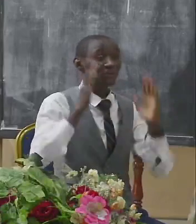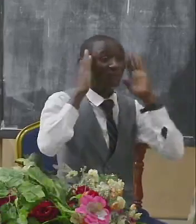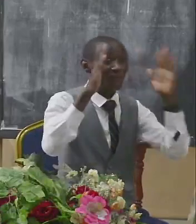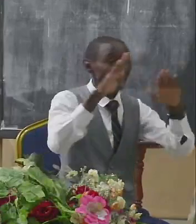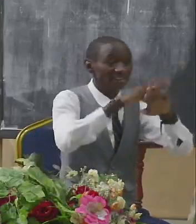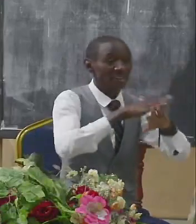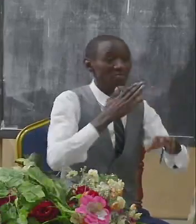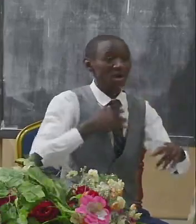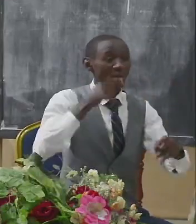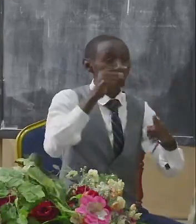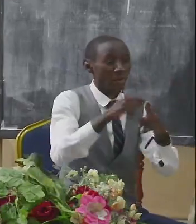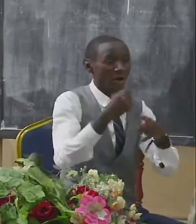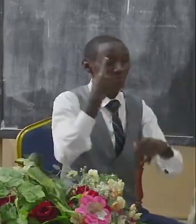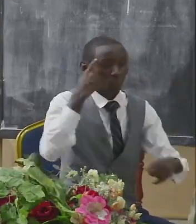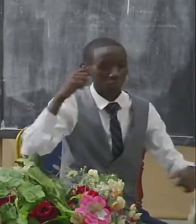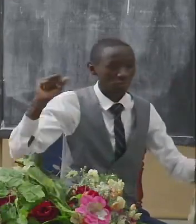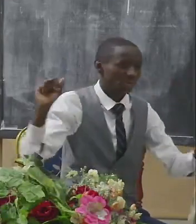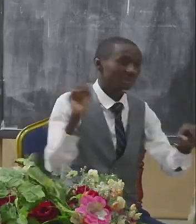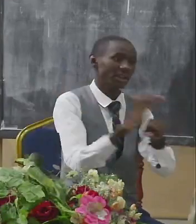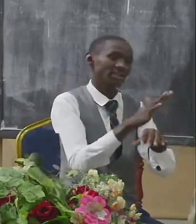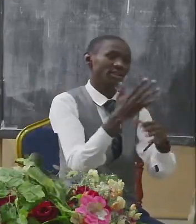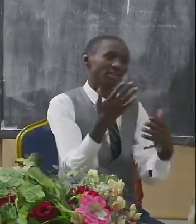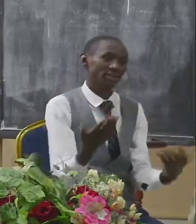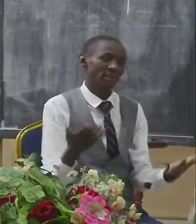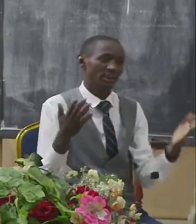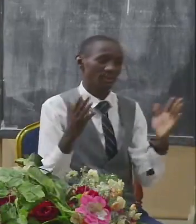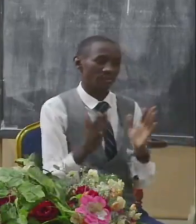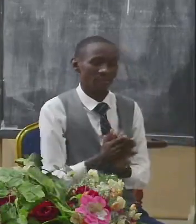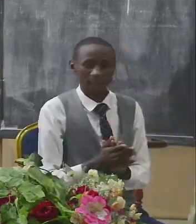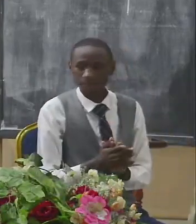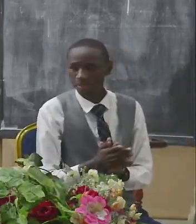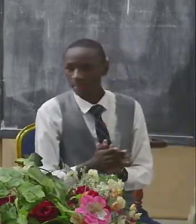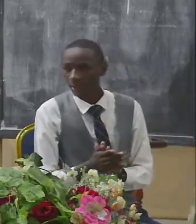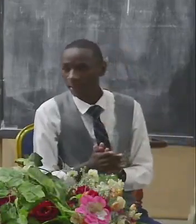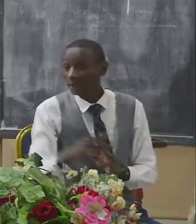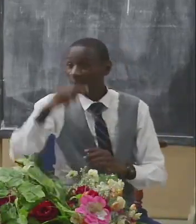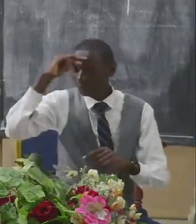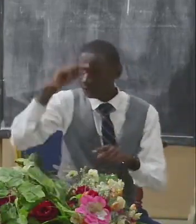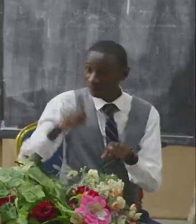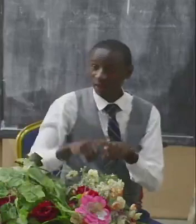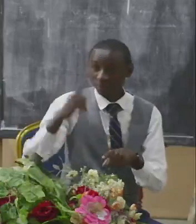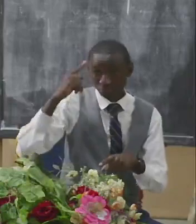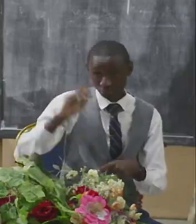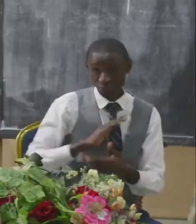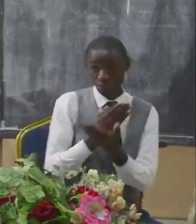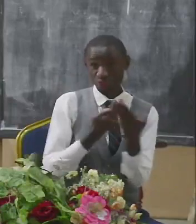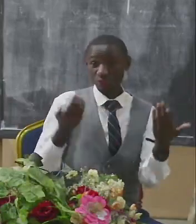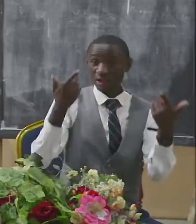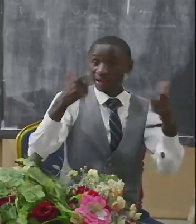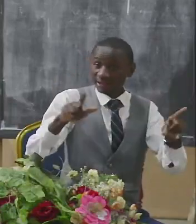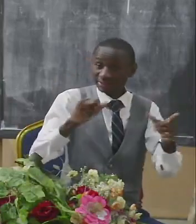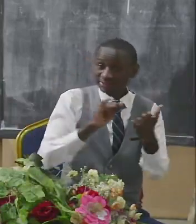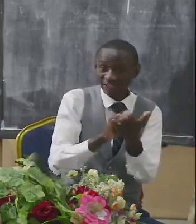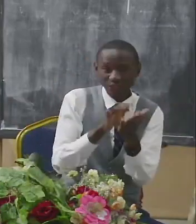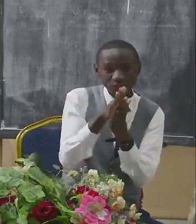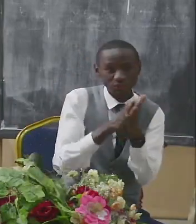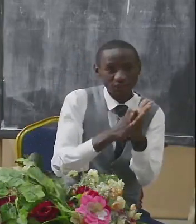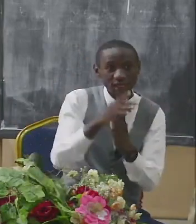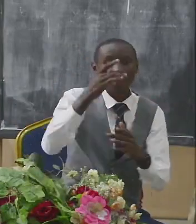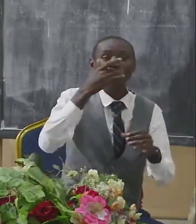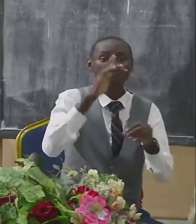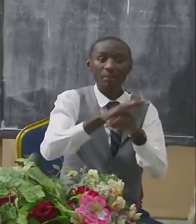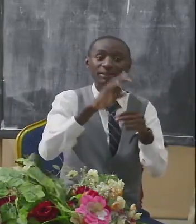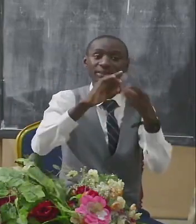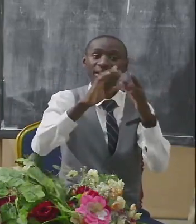na kesha juu ya neno langu kwa kulitimiza. Pour nous. Kwetu sisi. Quand il s'agit des promesses de Dieu. Wakati nausu ahadi za